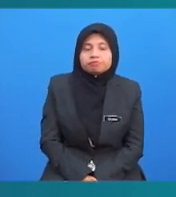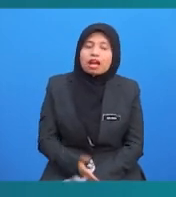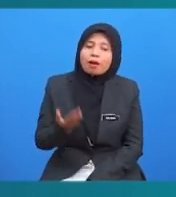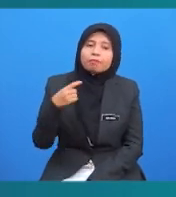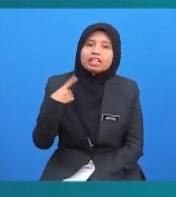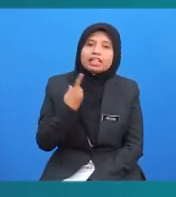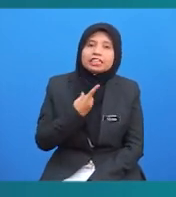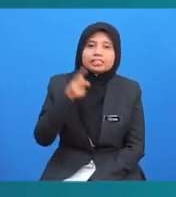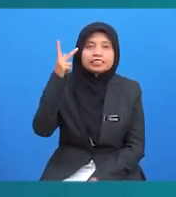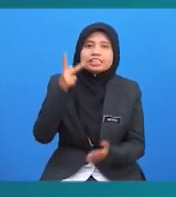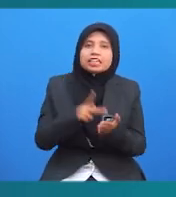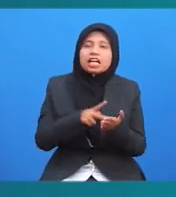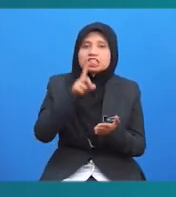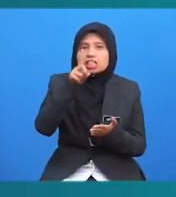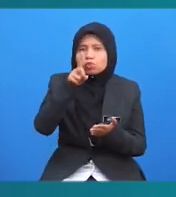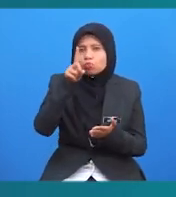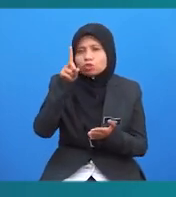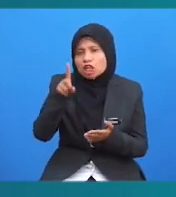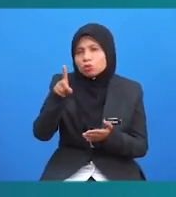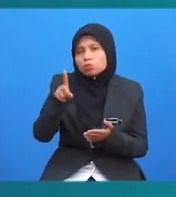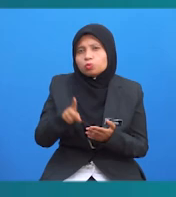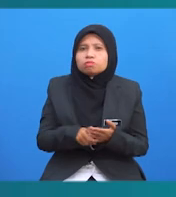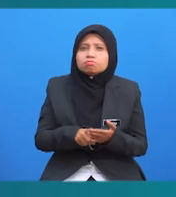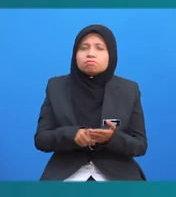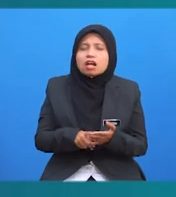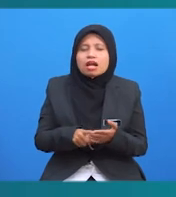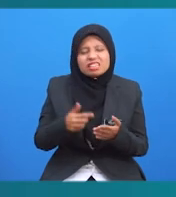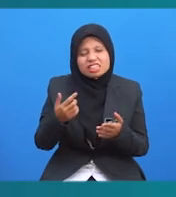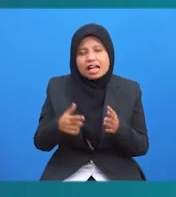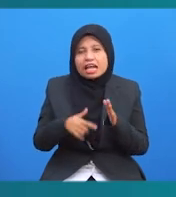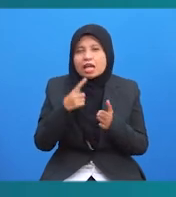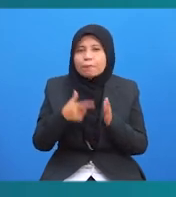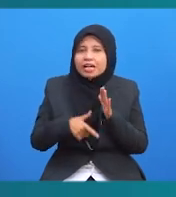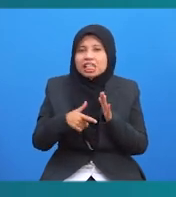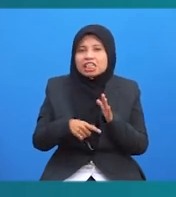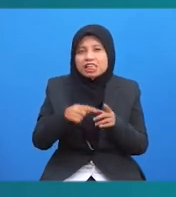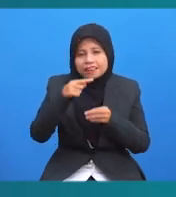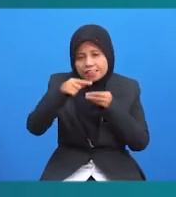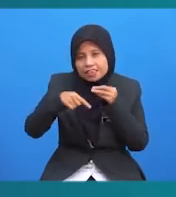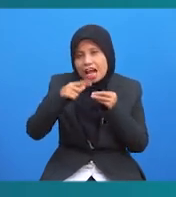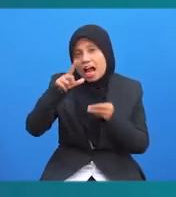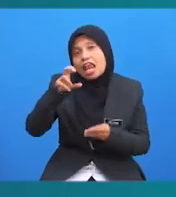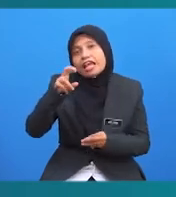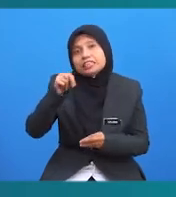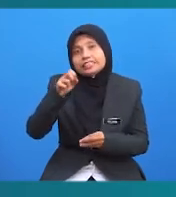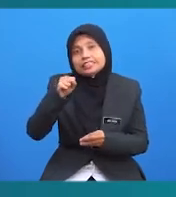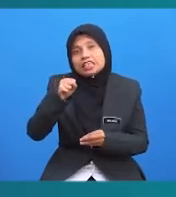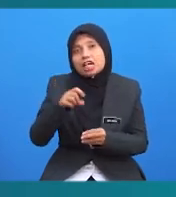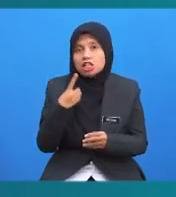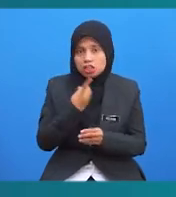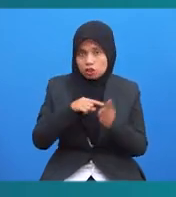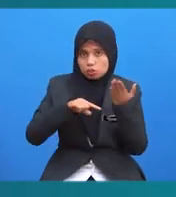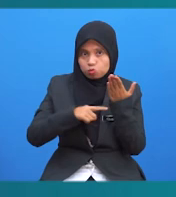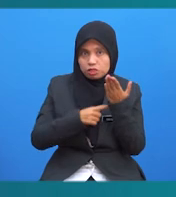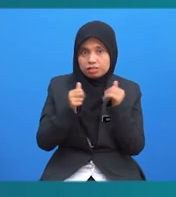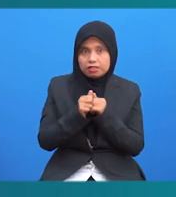Mari kita kenali satu persatu secara lebih dalam setiap lensa. Baik, kita mulakan dengan